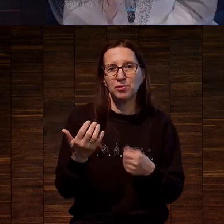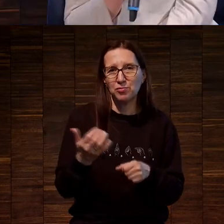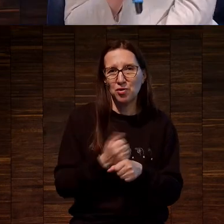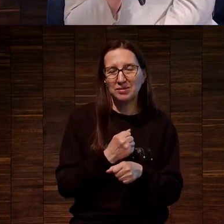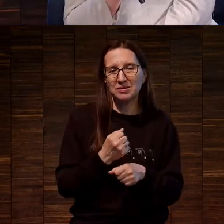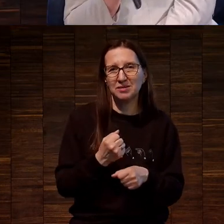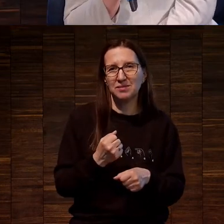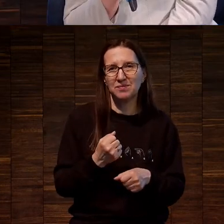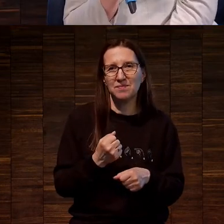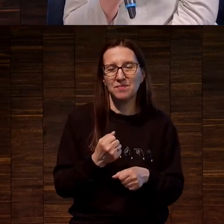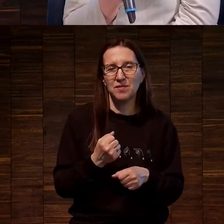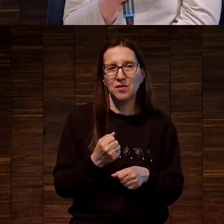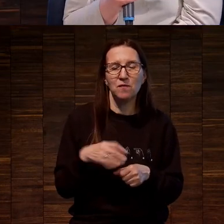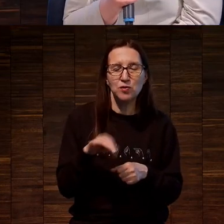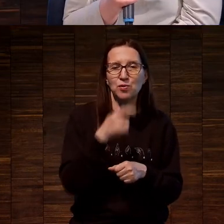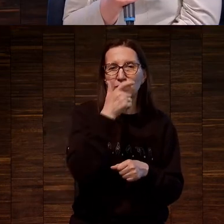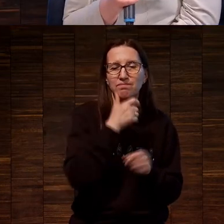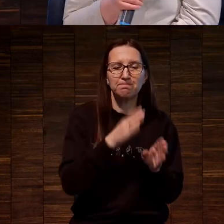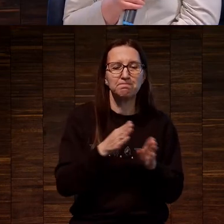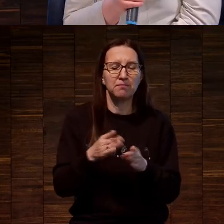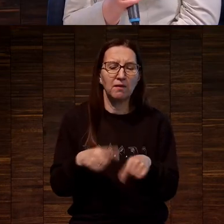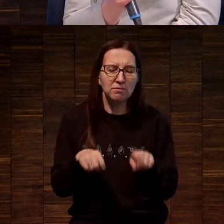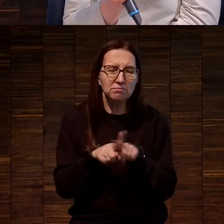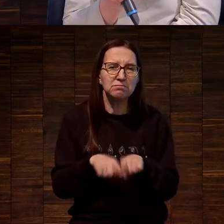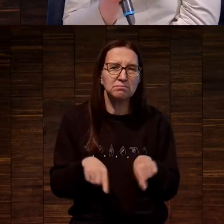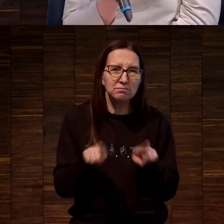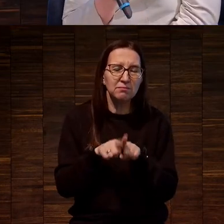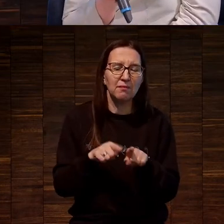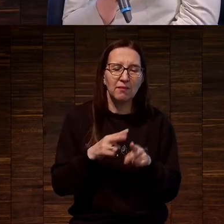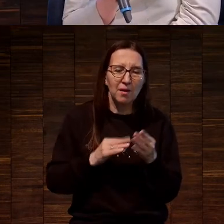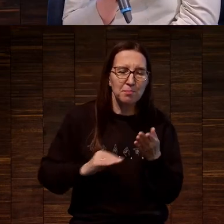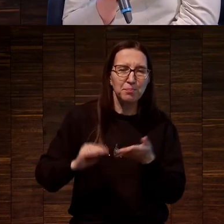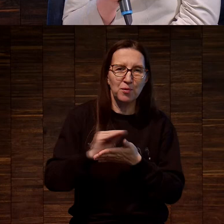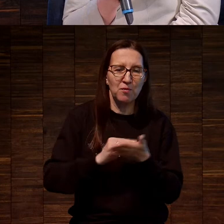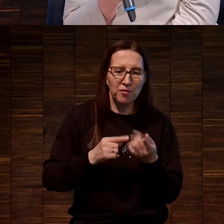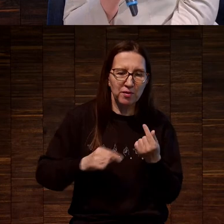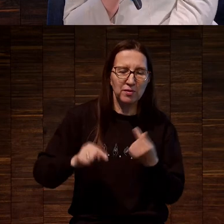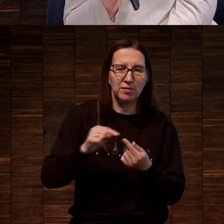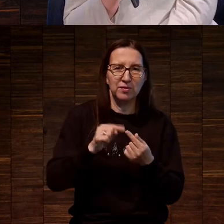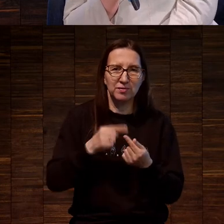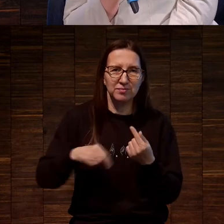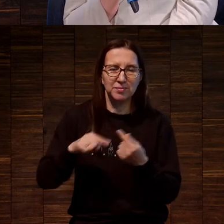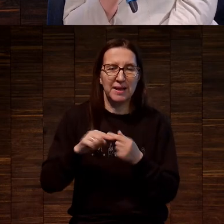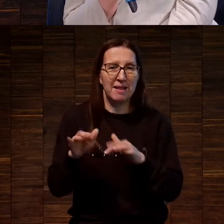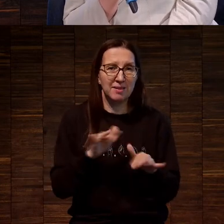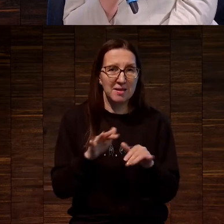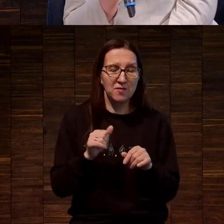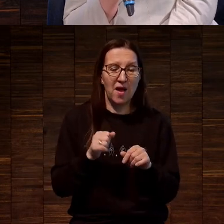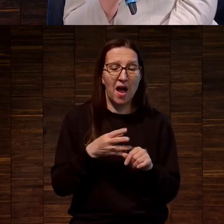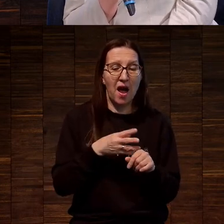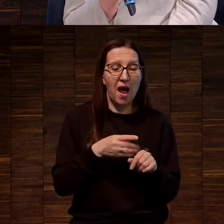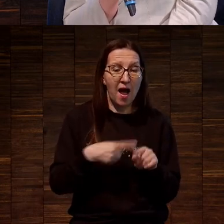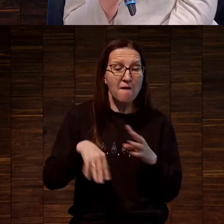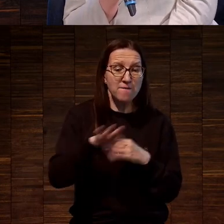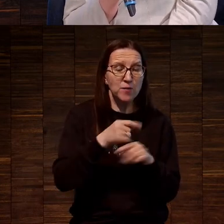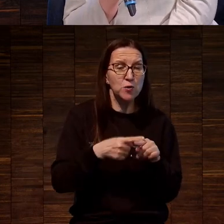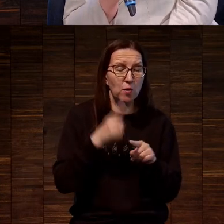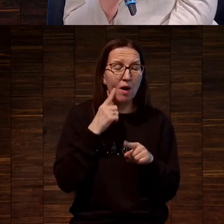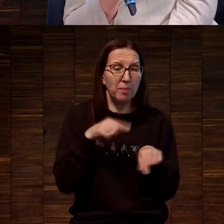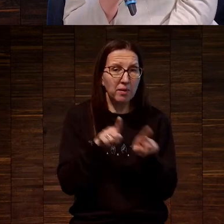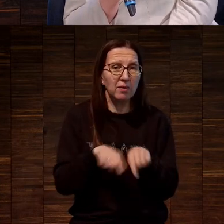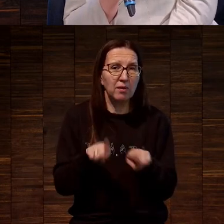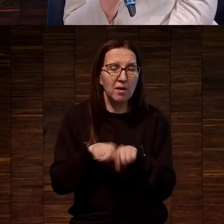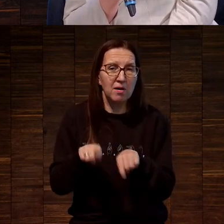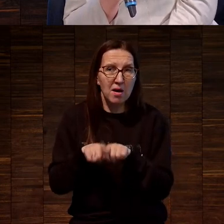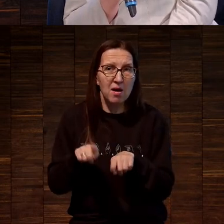формулируй. Через рутинные действия каким-то образом можно почувствовать совершенно